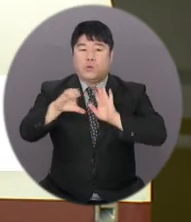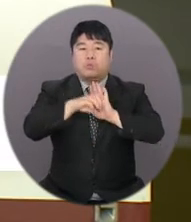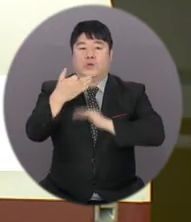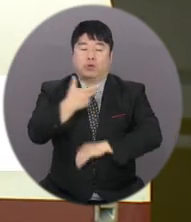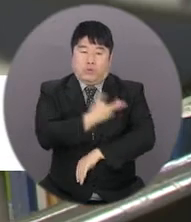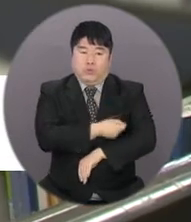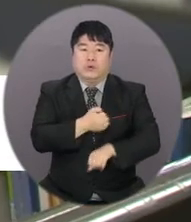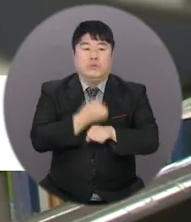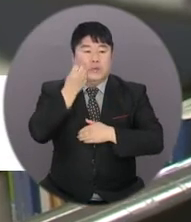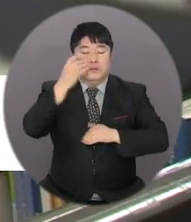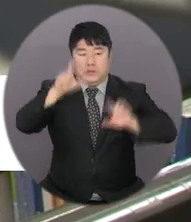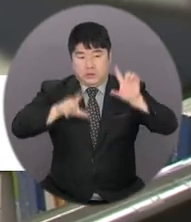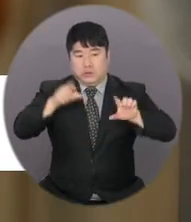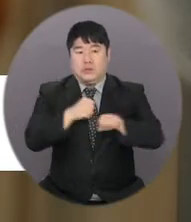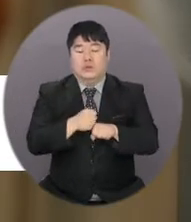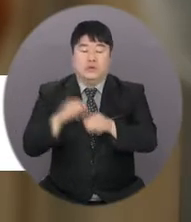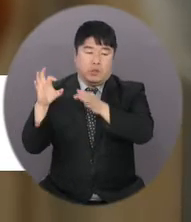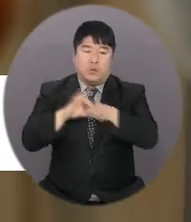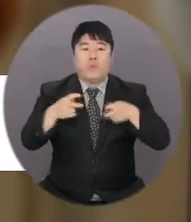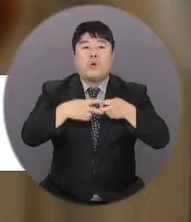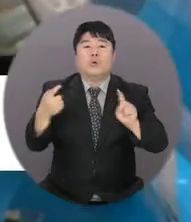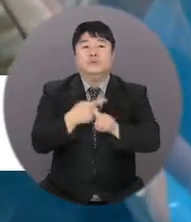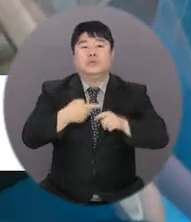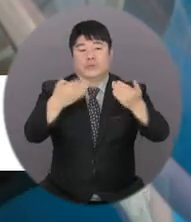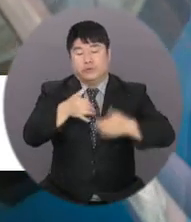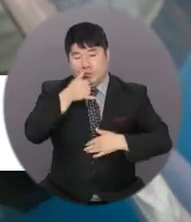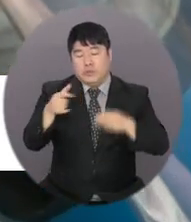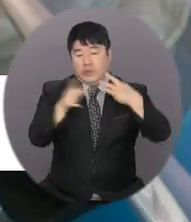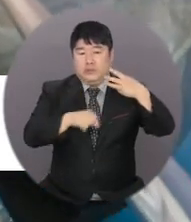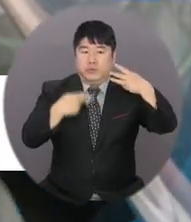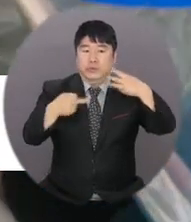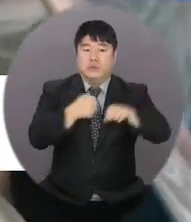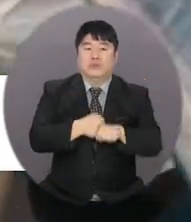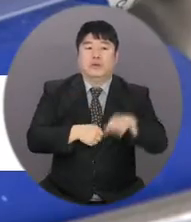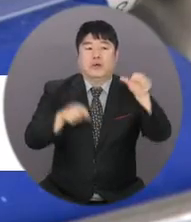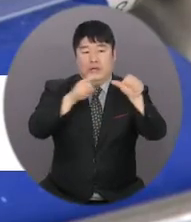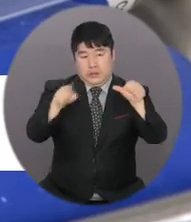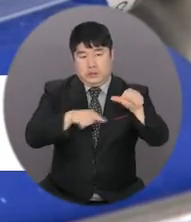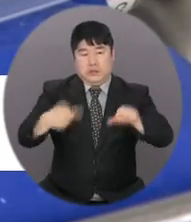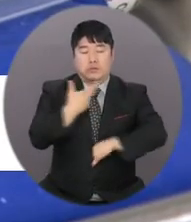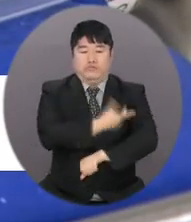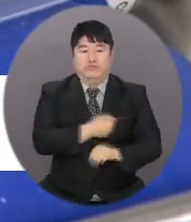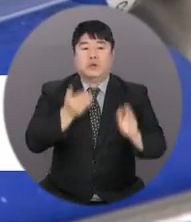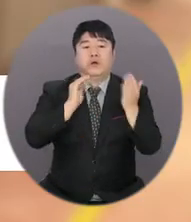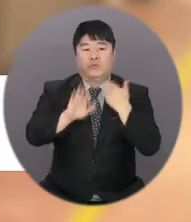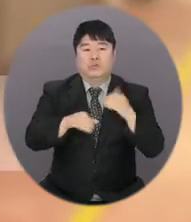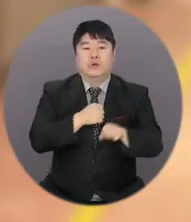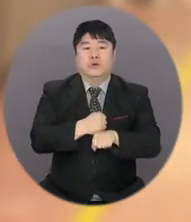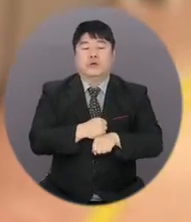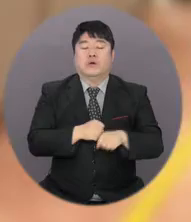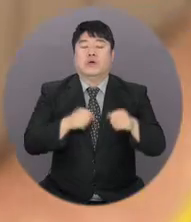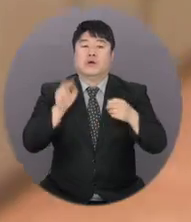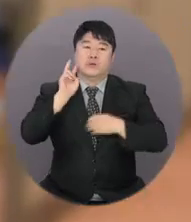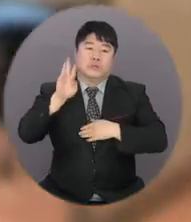뒤 이상 증세가 나타나 병원 치료를 받고 있습니다. 지난 3월 12일 아스트라제네카 백신을 접종한 뒤 사흘 후부터